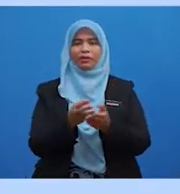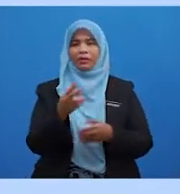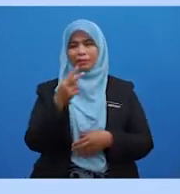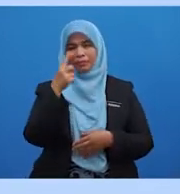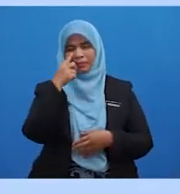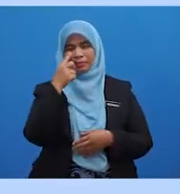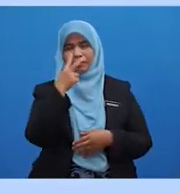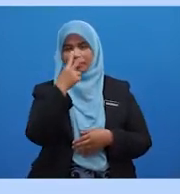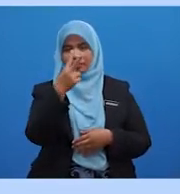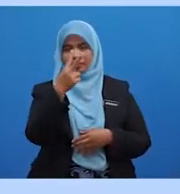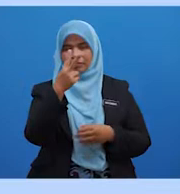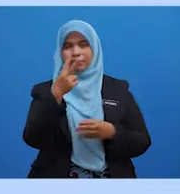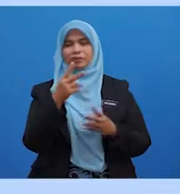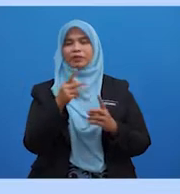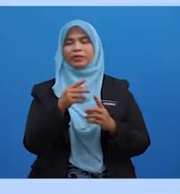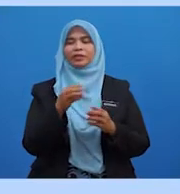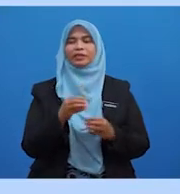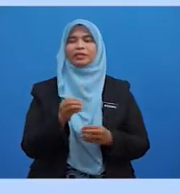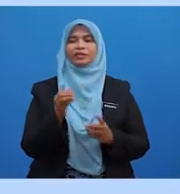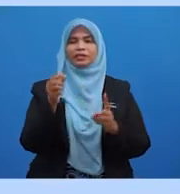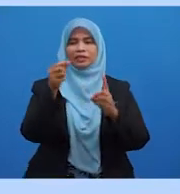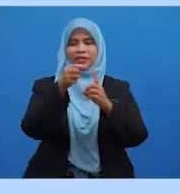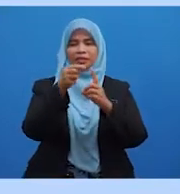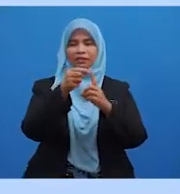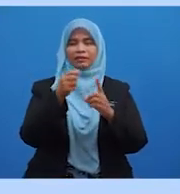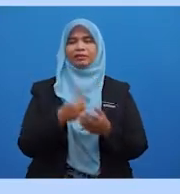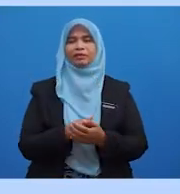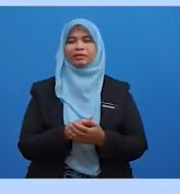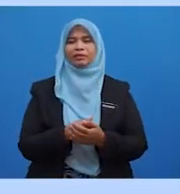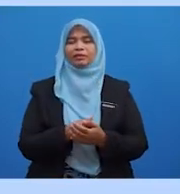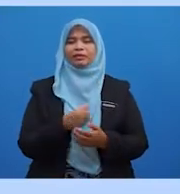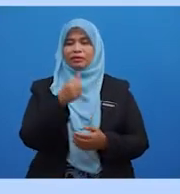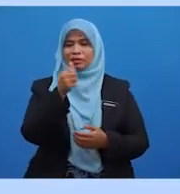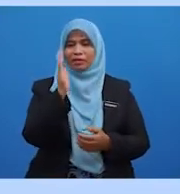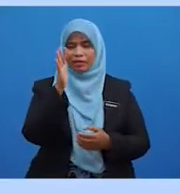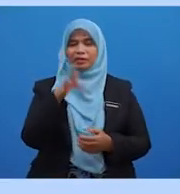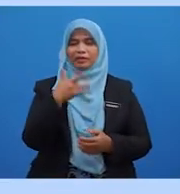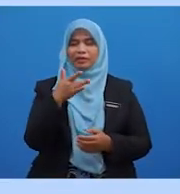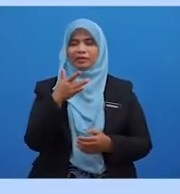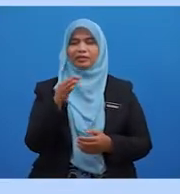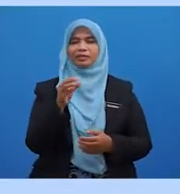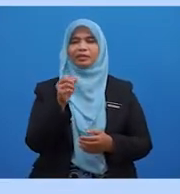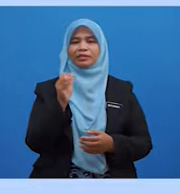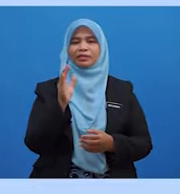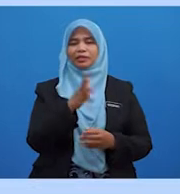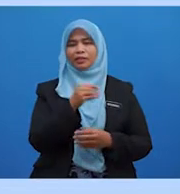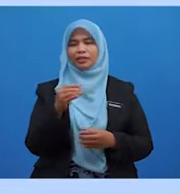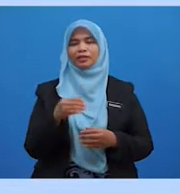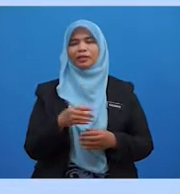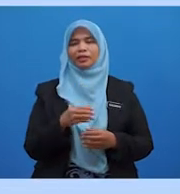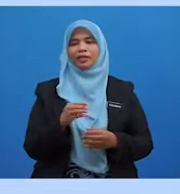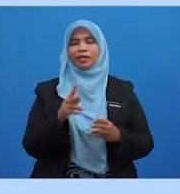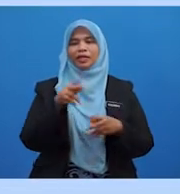mata tertumpu kepada jaring dan tiang gol. Anda dapat merasakan kaki dan tangan anda sedang sedikit bengkok